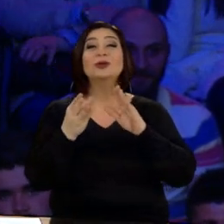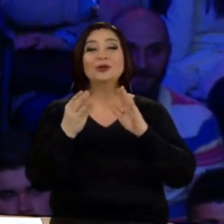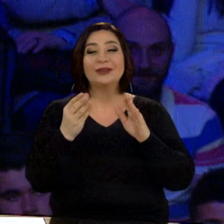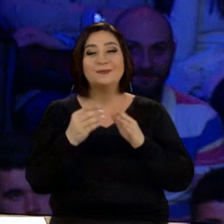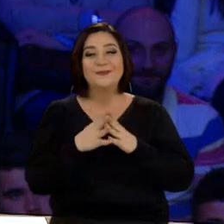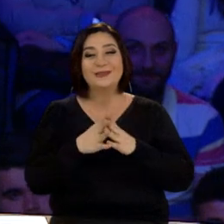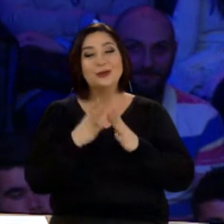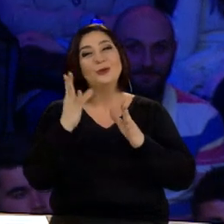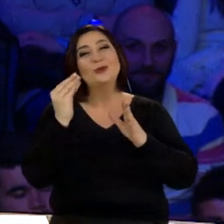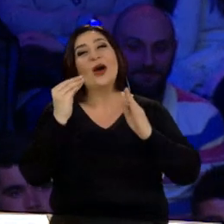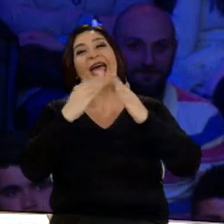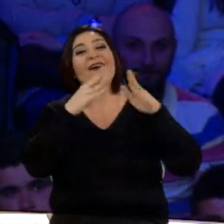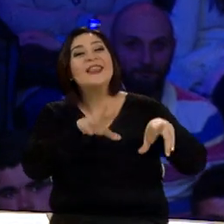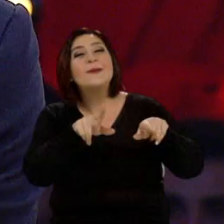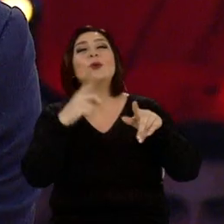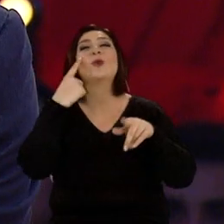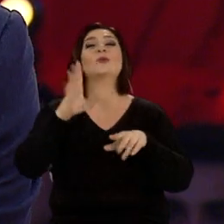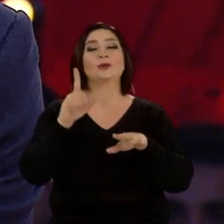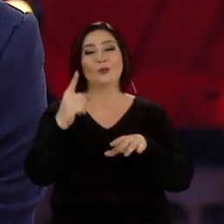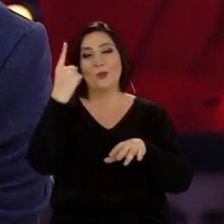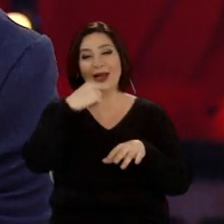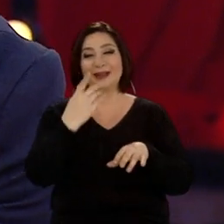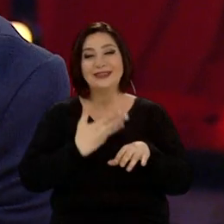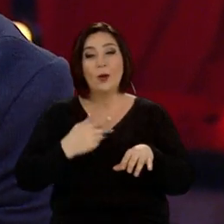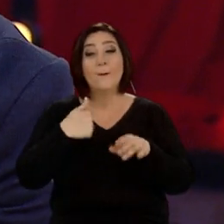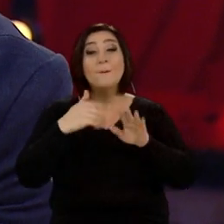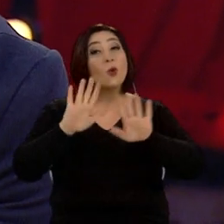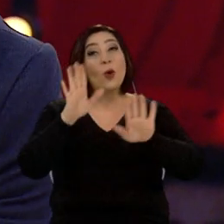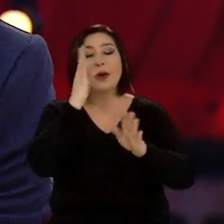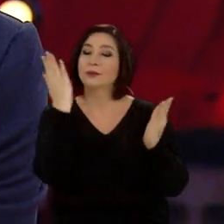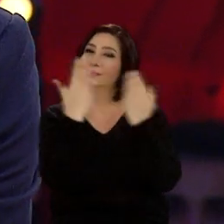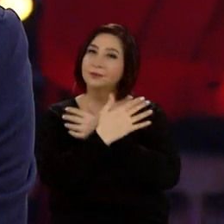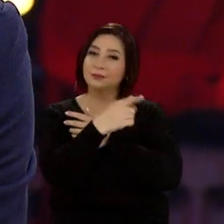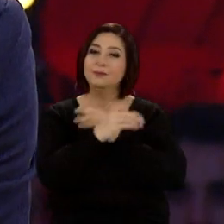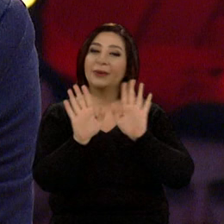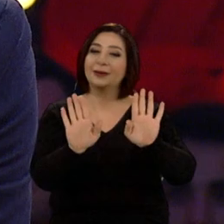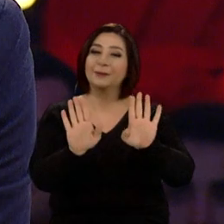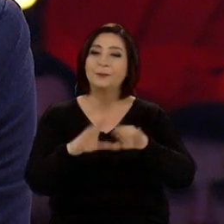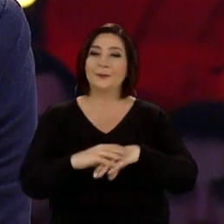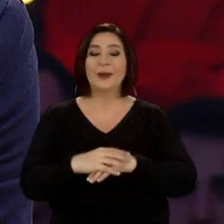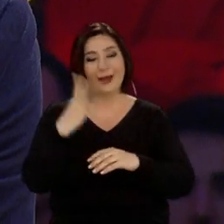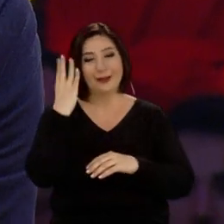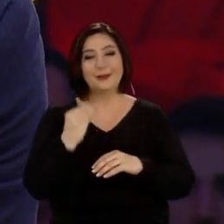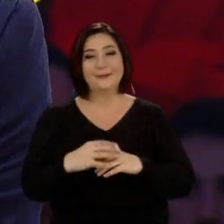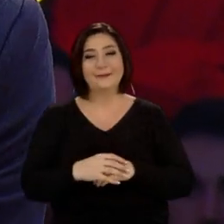yani çok evde gibi görünmüyorsun. Evdeyim. Bu halini seviyorum. Sen hiç evdesin. Hiç öyle değilim. Yanılıyorsun. Ya tamam. Musun? Peki.